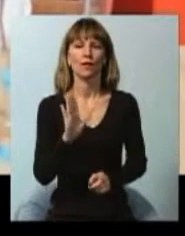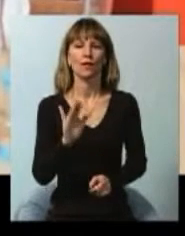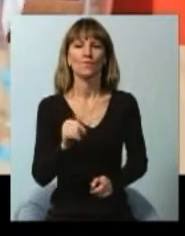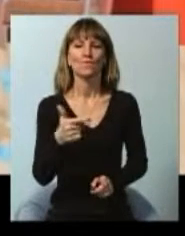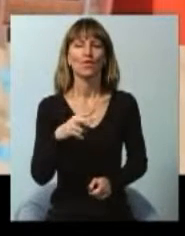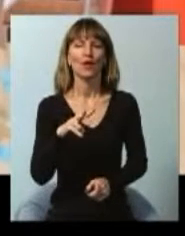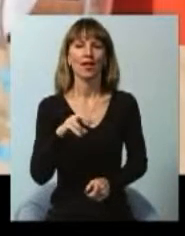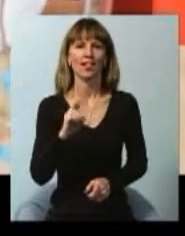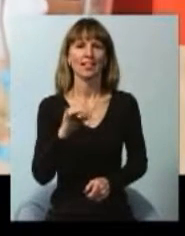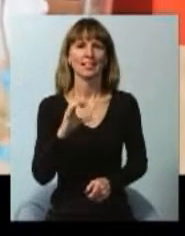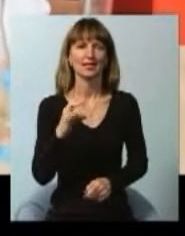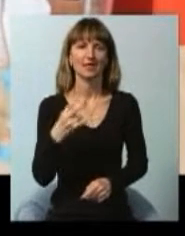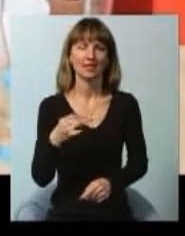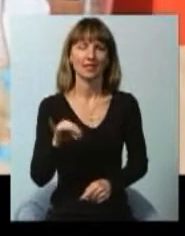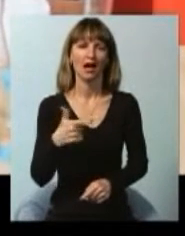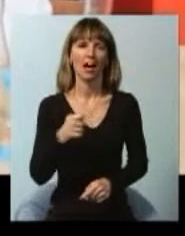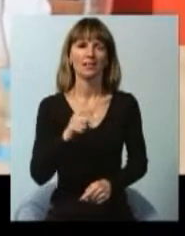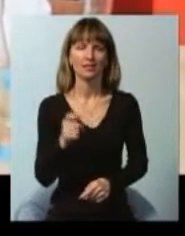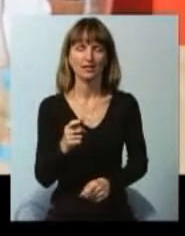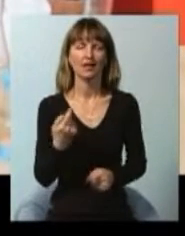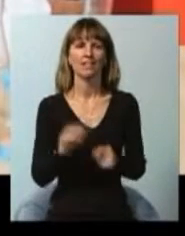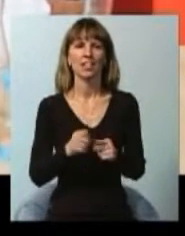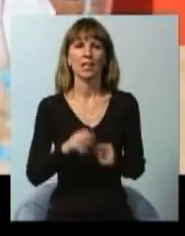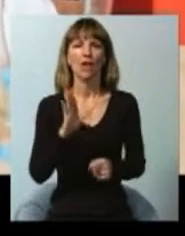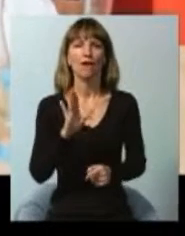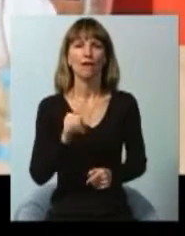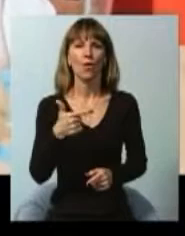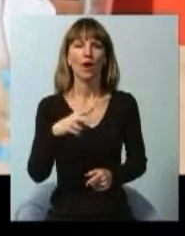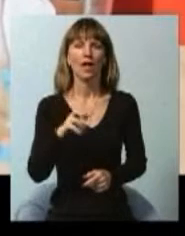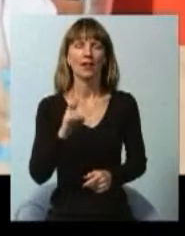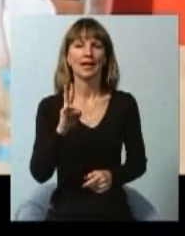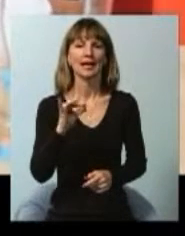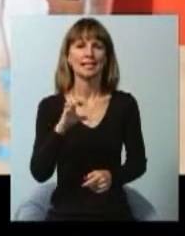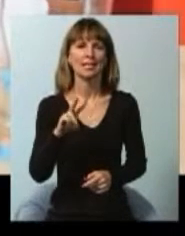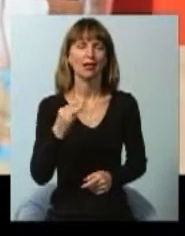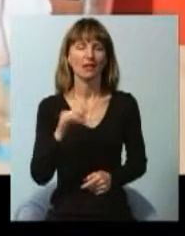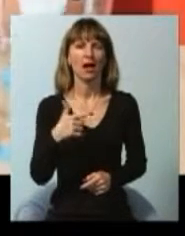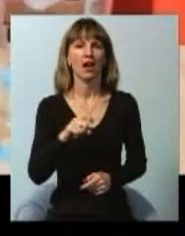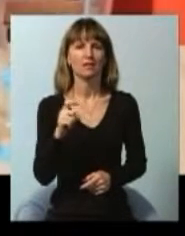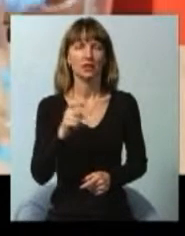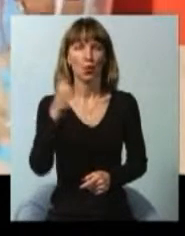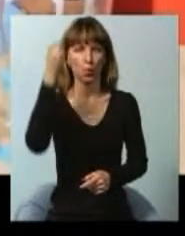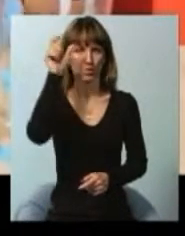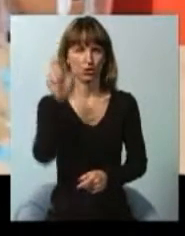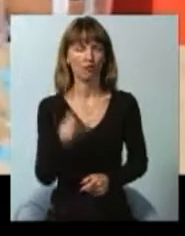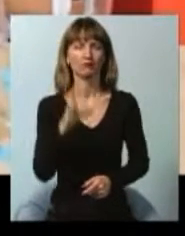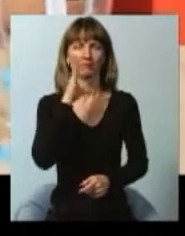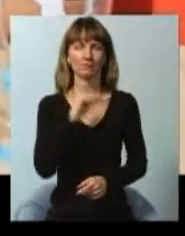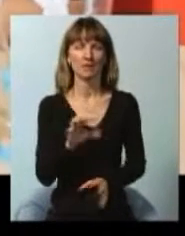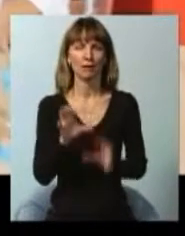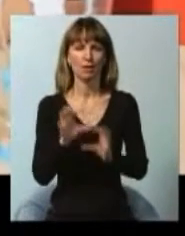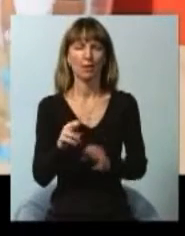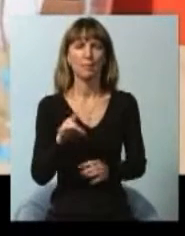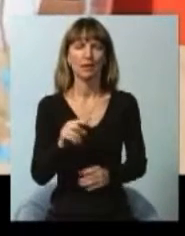Вуглекислий газ. Газ, точно. Отже, оцей самий вуглекислий газ вчені навчили заморожувати при дуже-дуже